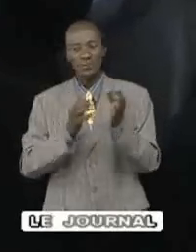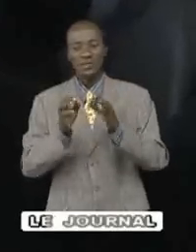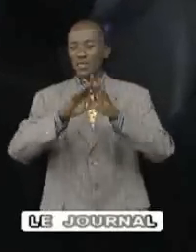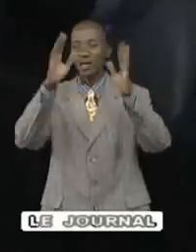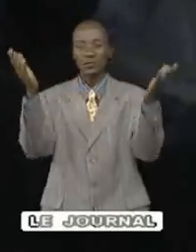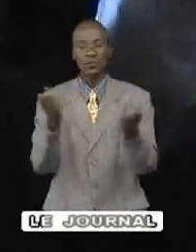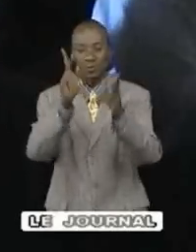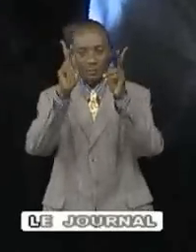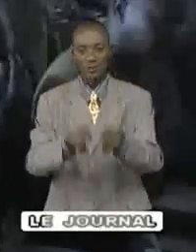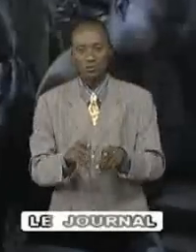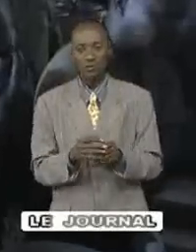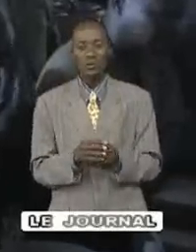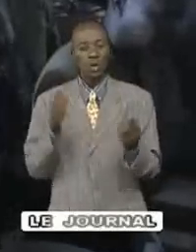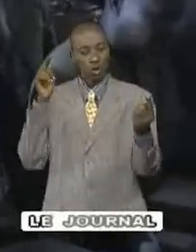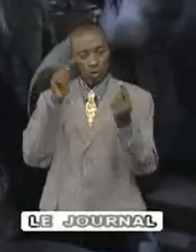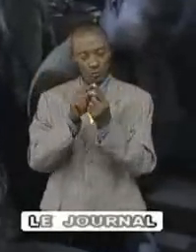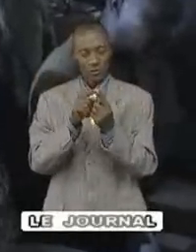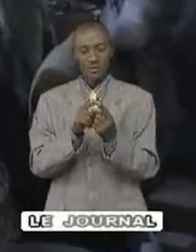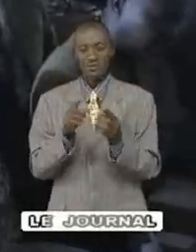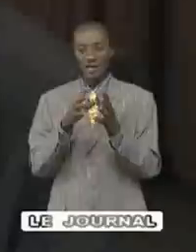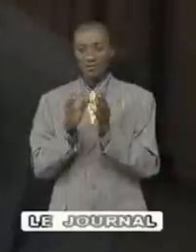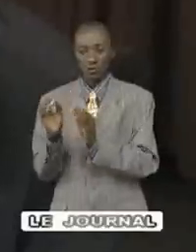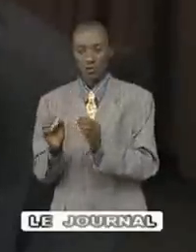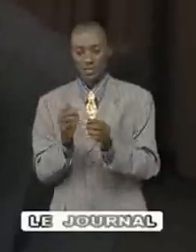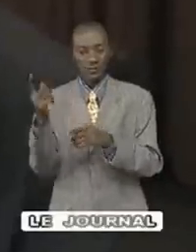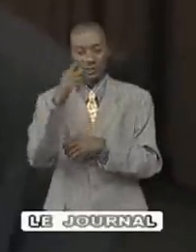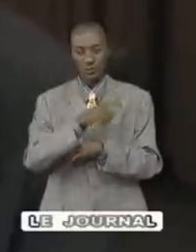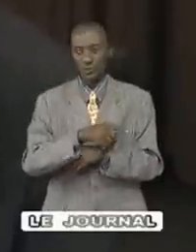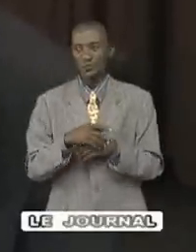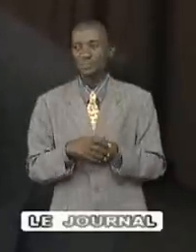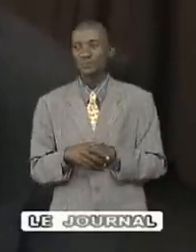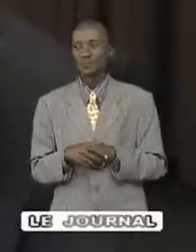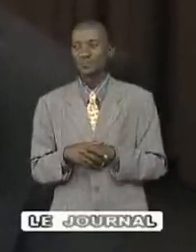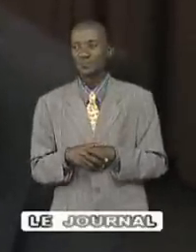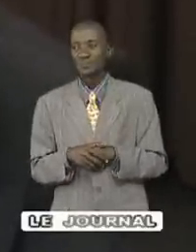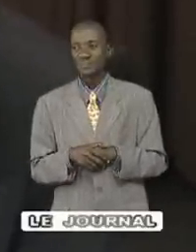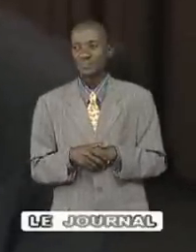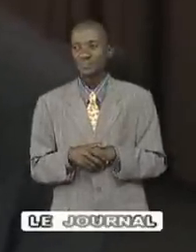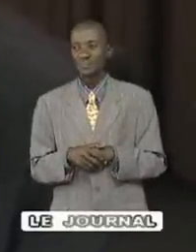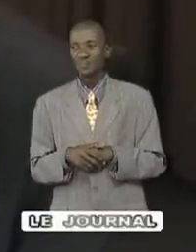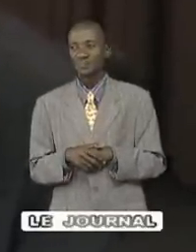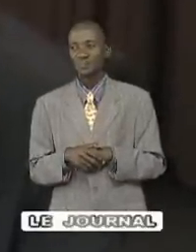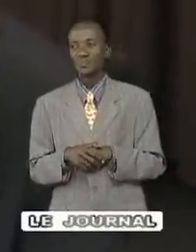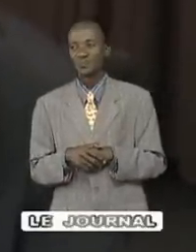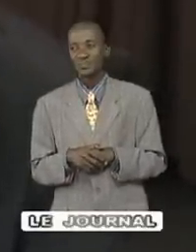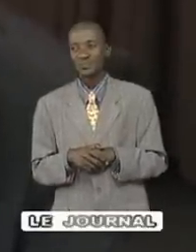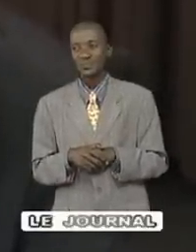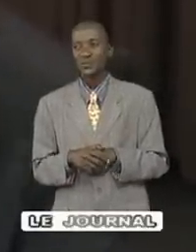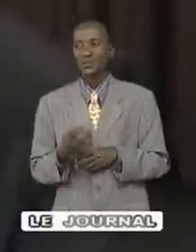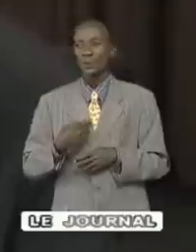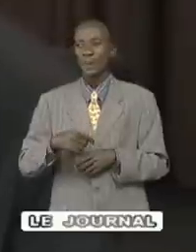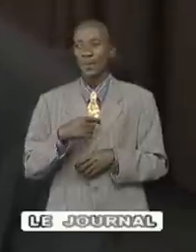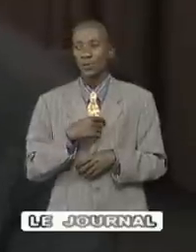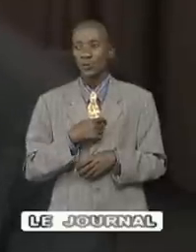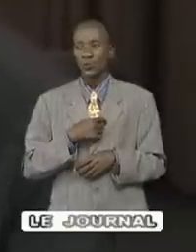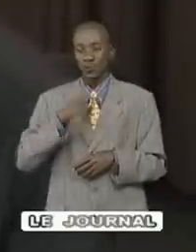l'assistance l'objectif poursuivi par l'organisation de cette journée. C'est de permettre à ce que nous ayons une Régie des